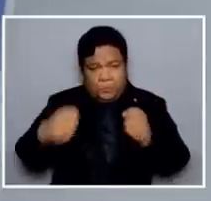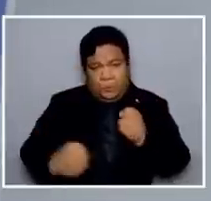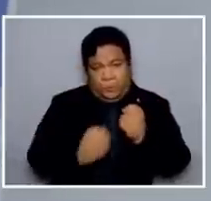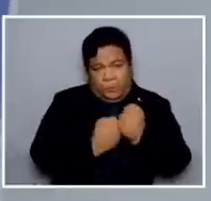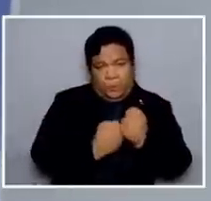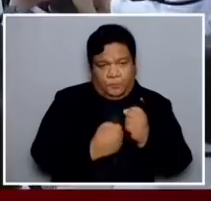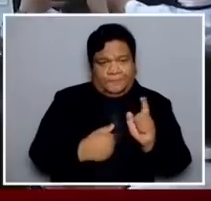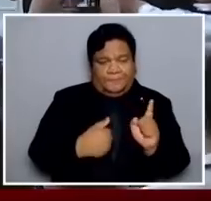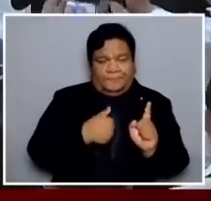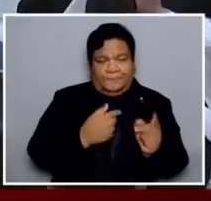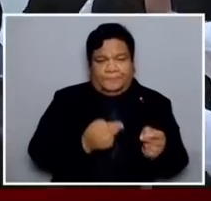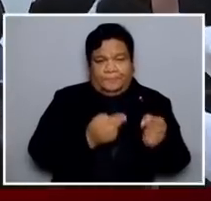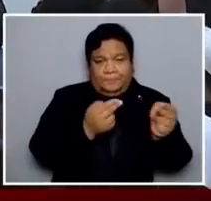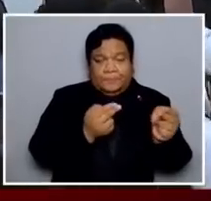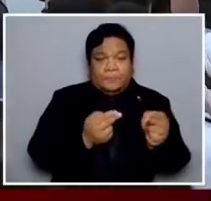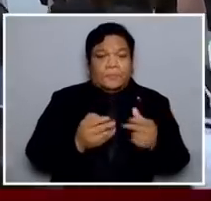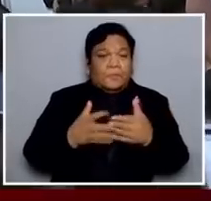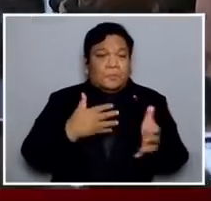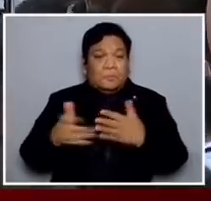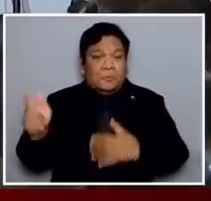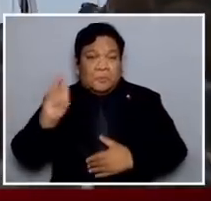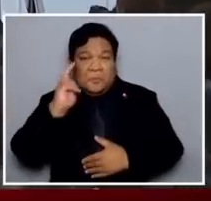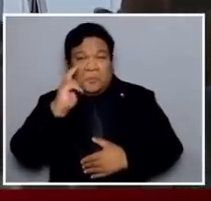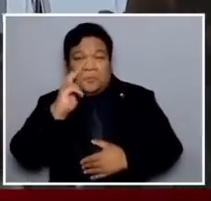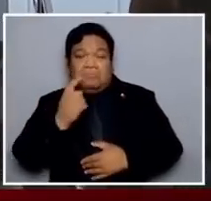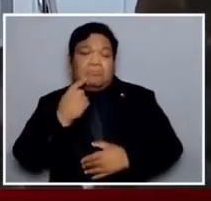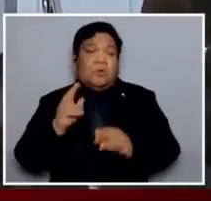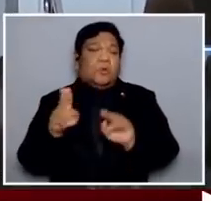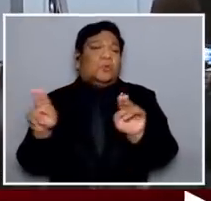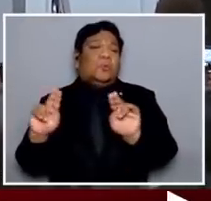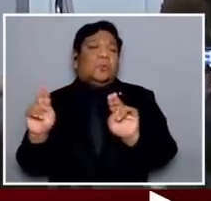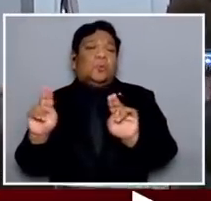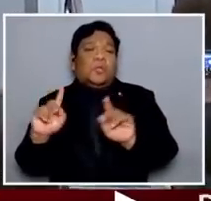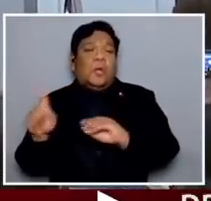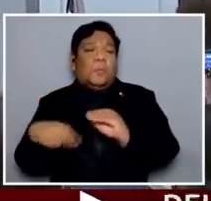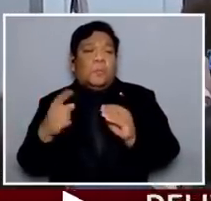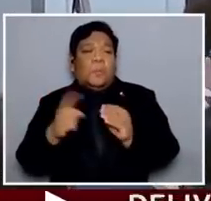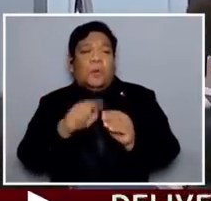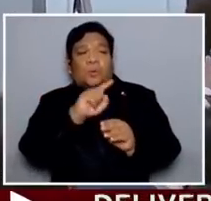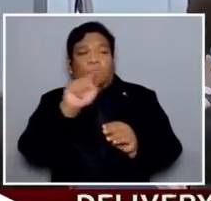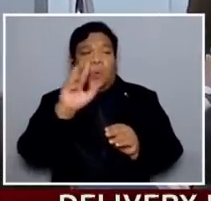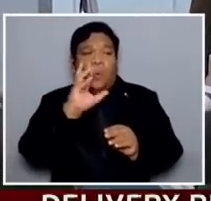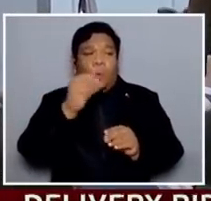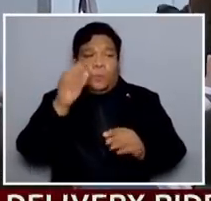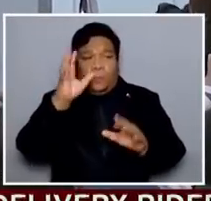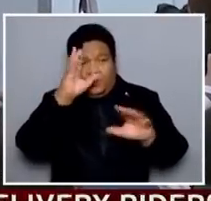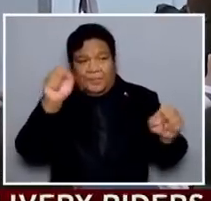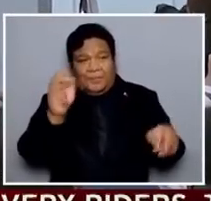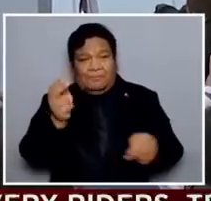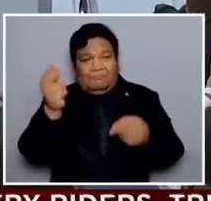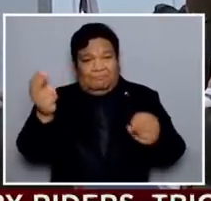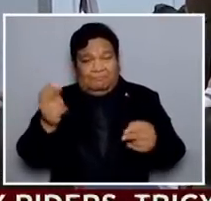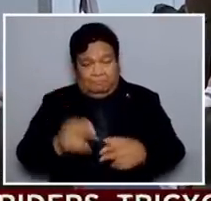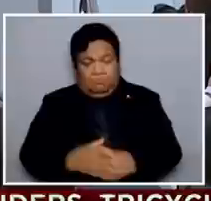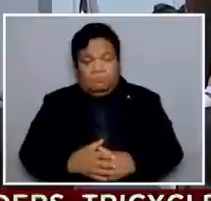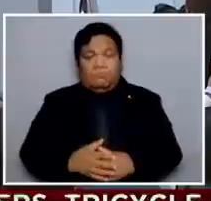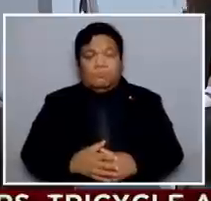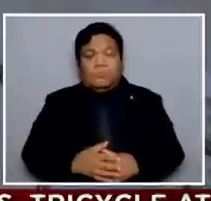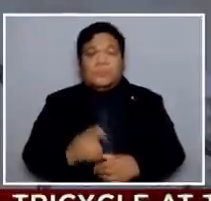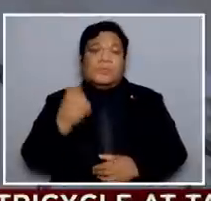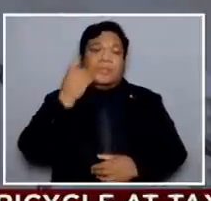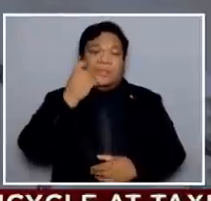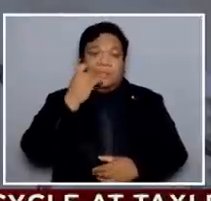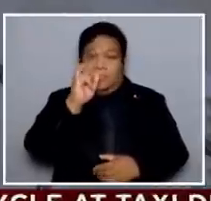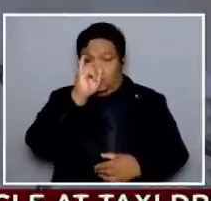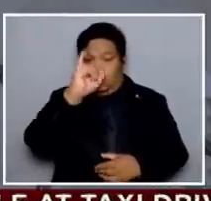kahit sinabi ng Pangulo na magiging neutral siya pagdating sa mga tumatakbo sa pagkapangulo. Pinaunahan kanina ni Domagoso ang pag-welcome